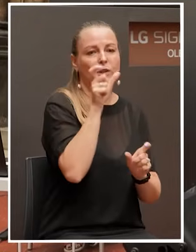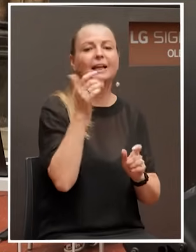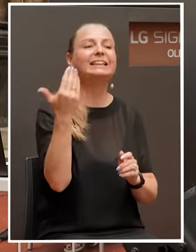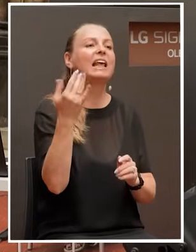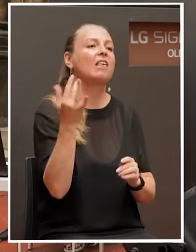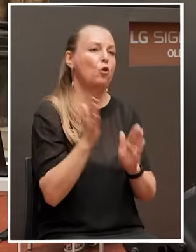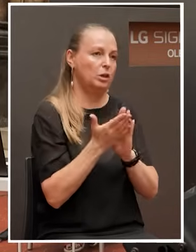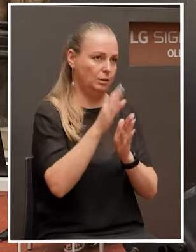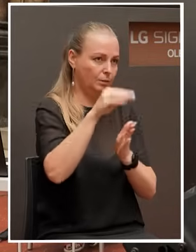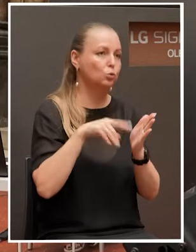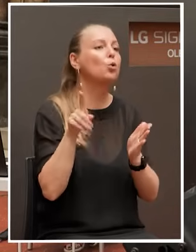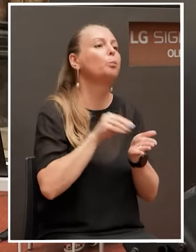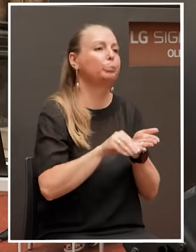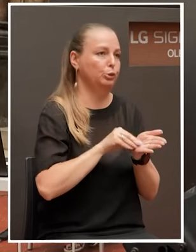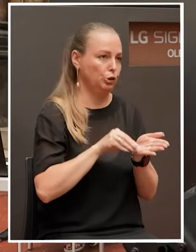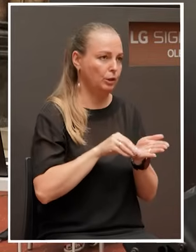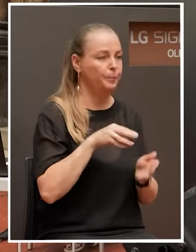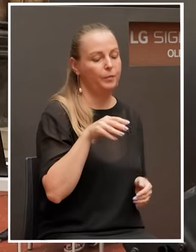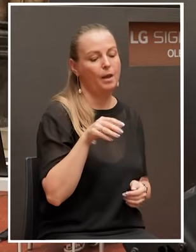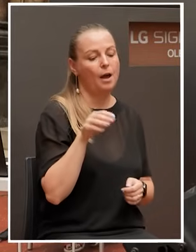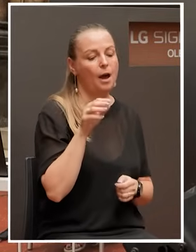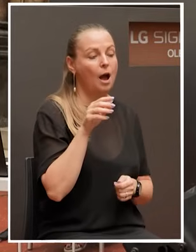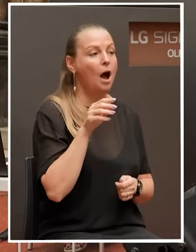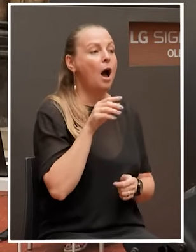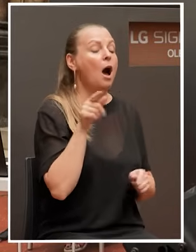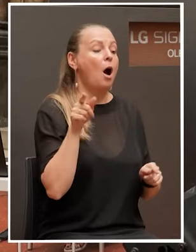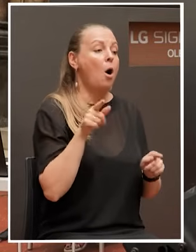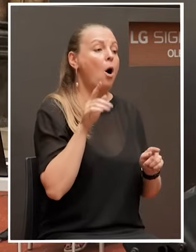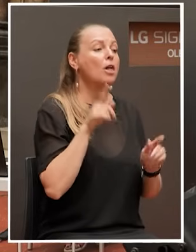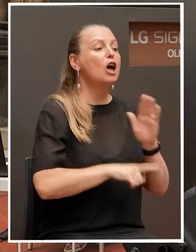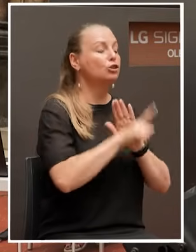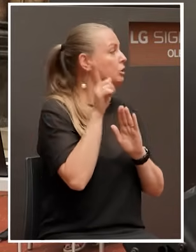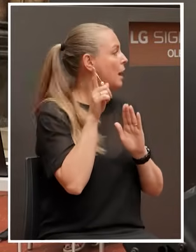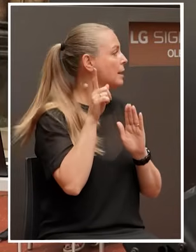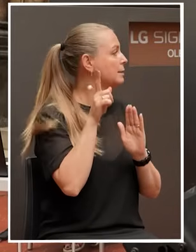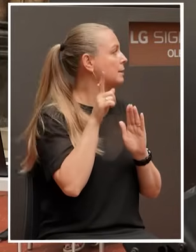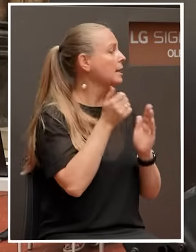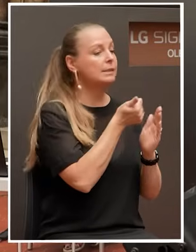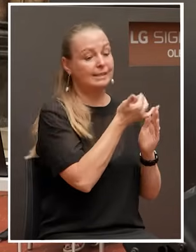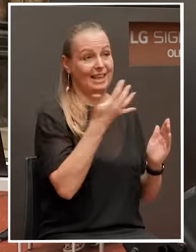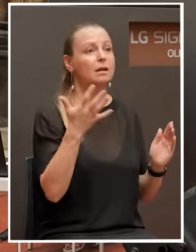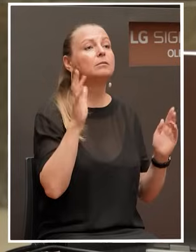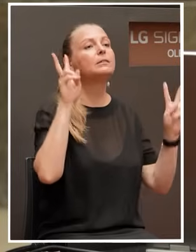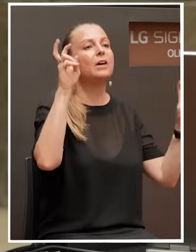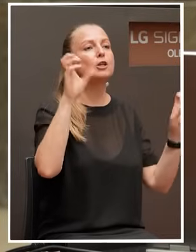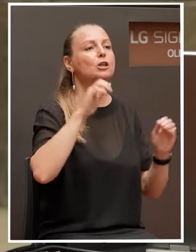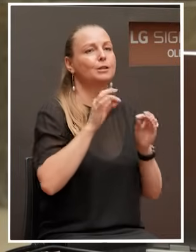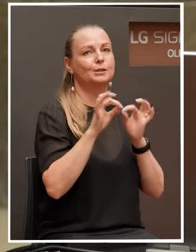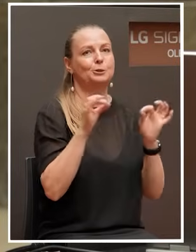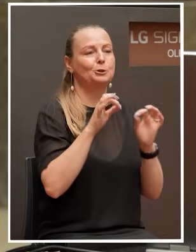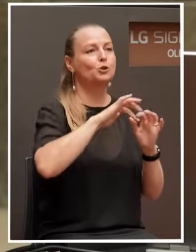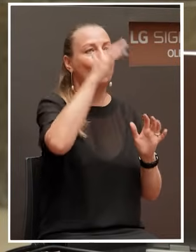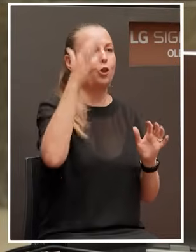из его книги «От Моне до Латрека». Он начинает с серии «Стога». Эта